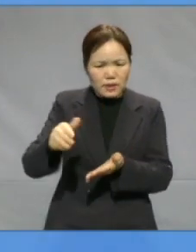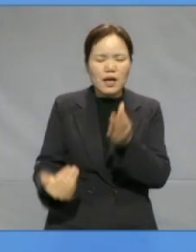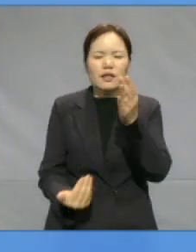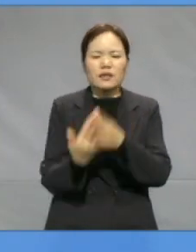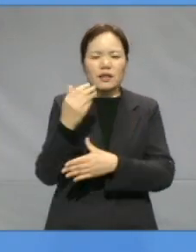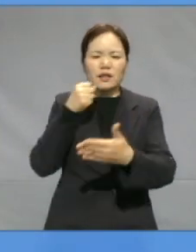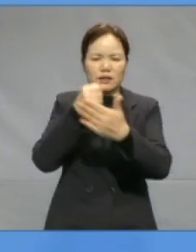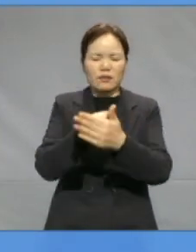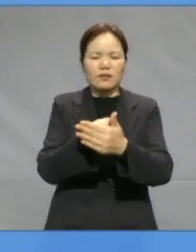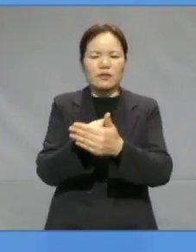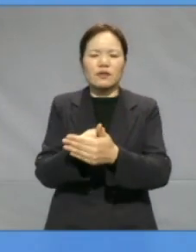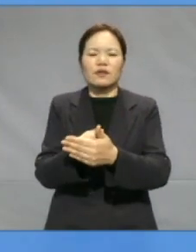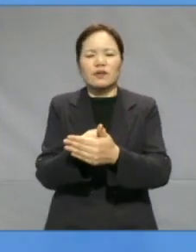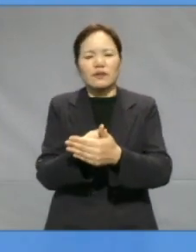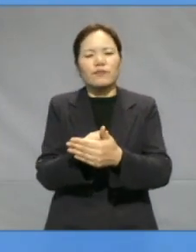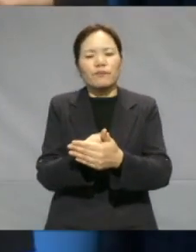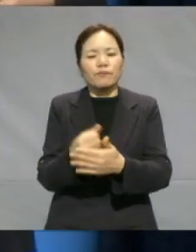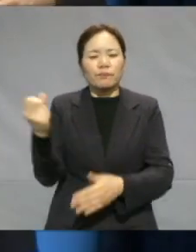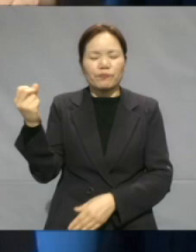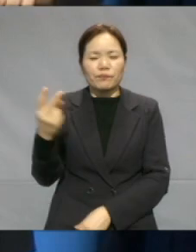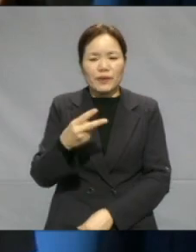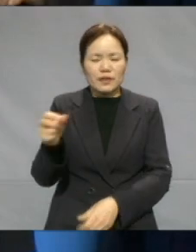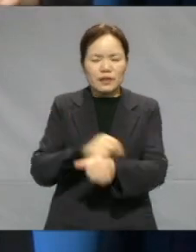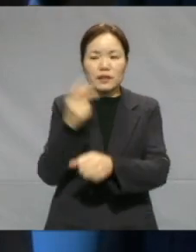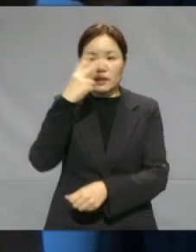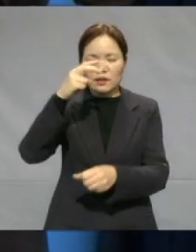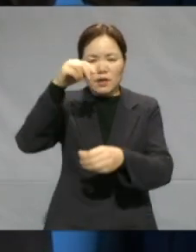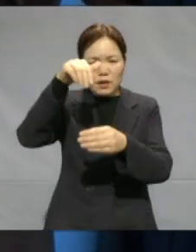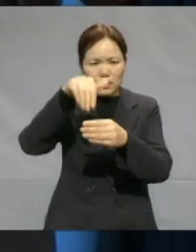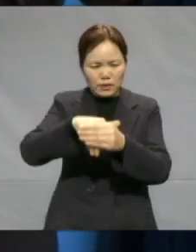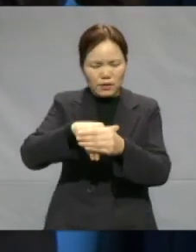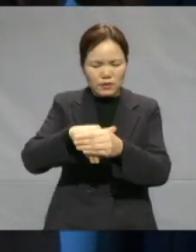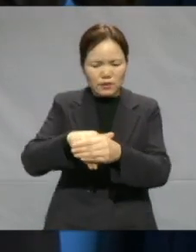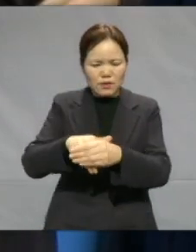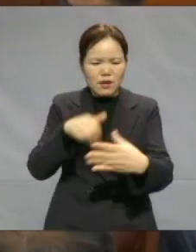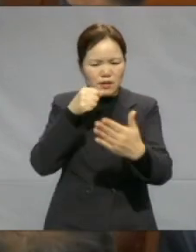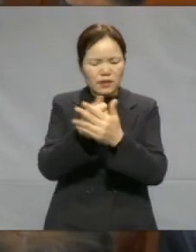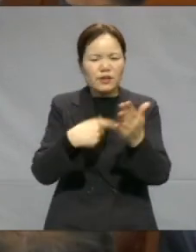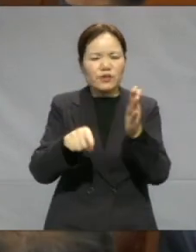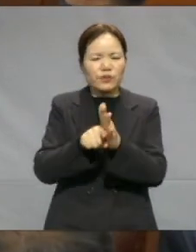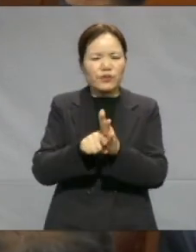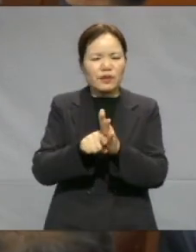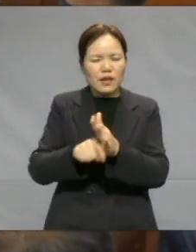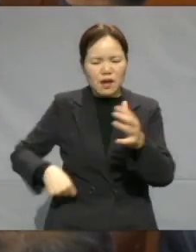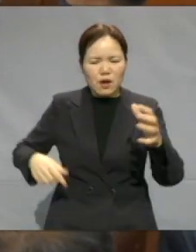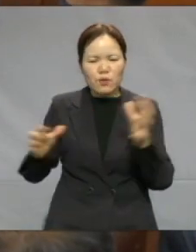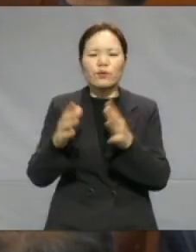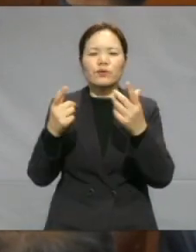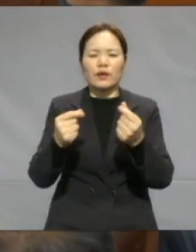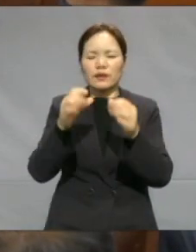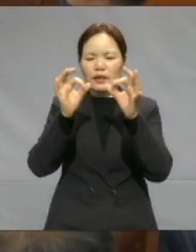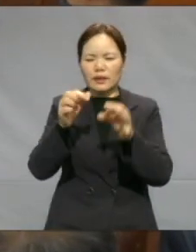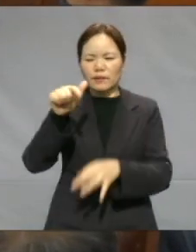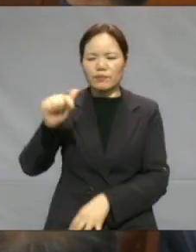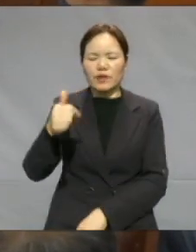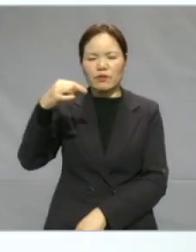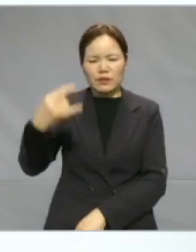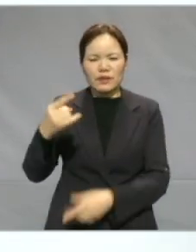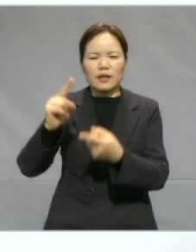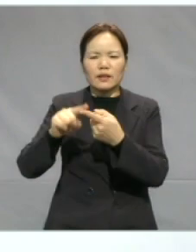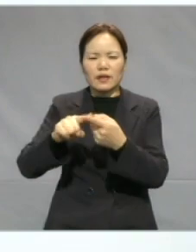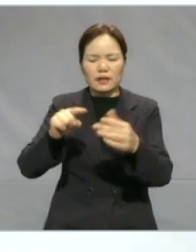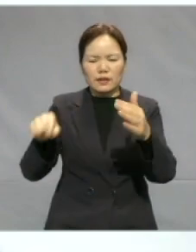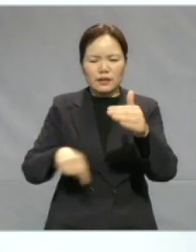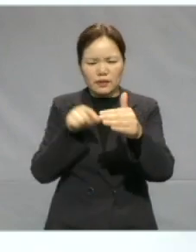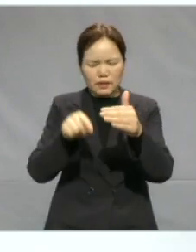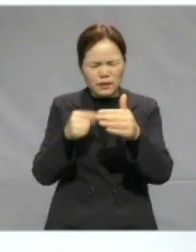결의했는데 쌍특검 재의결을 위한 야권 공조의 일환으로도 해석됩니다. 김건희 리스크를 둘러싼 여당의